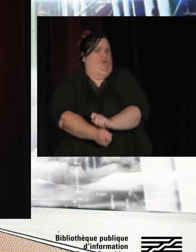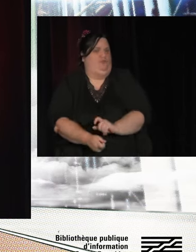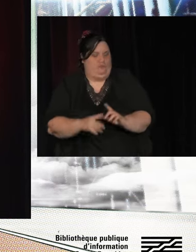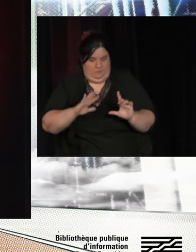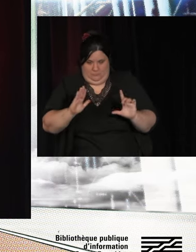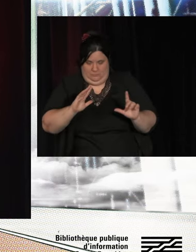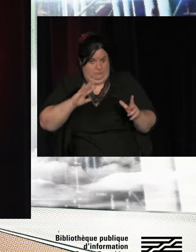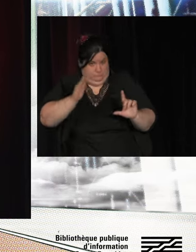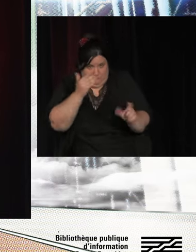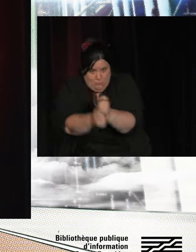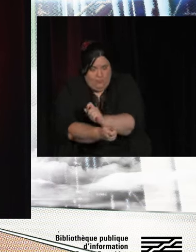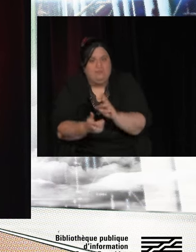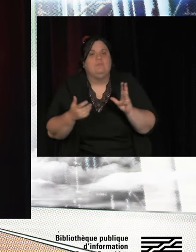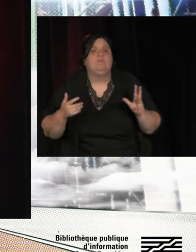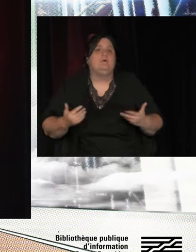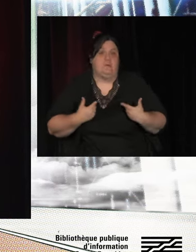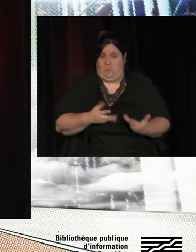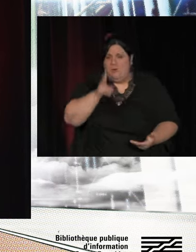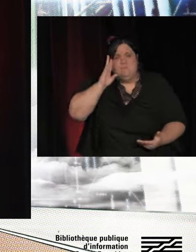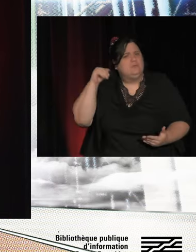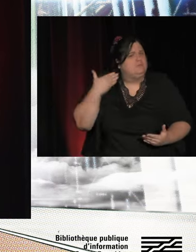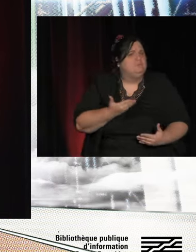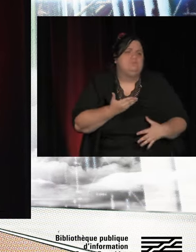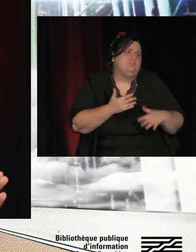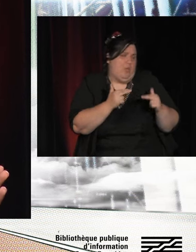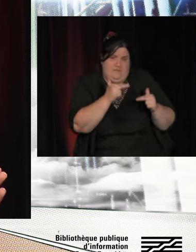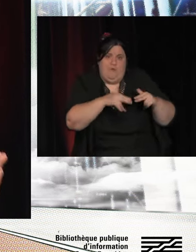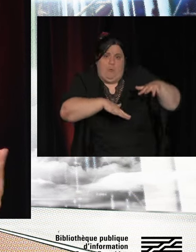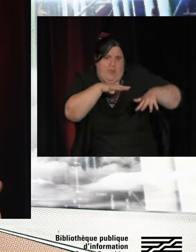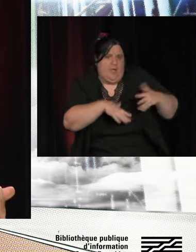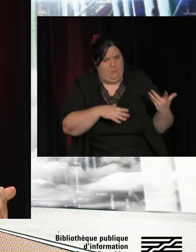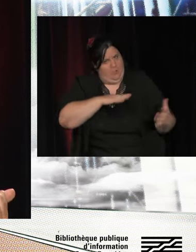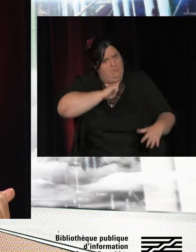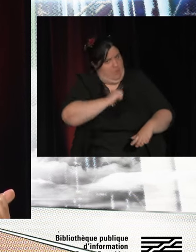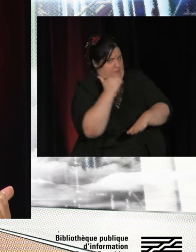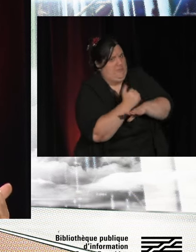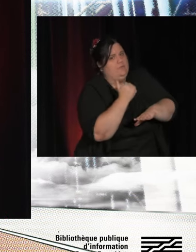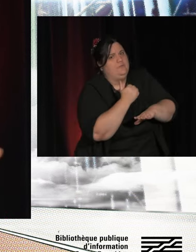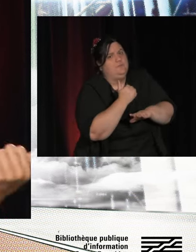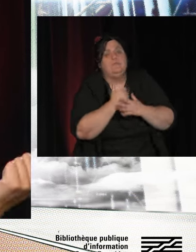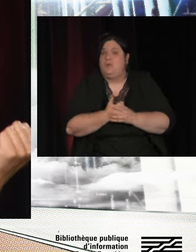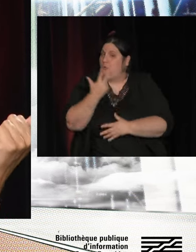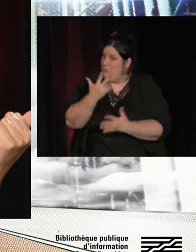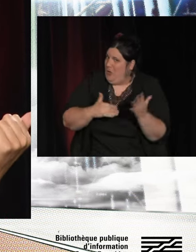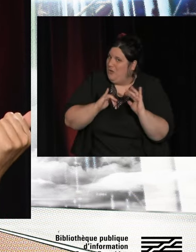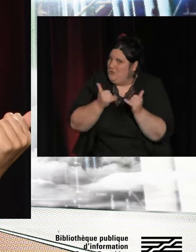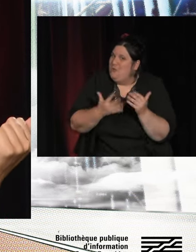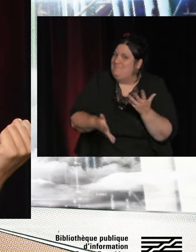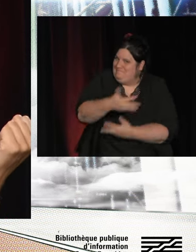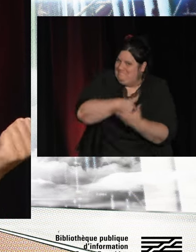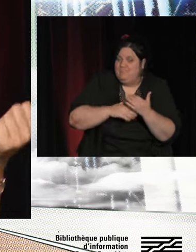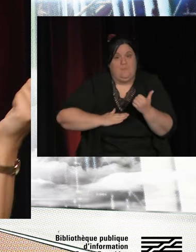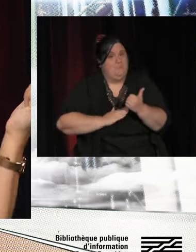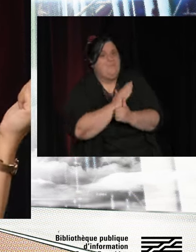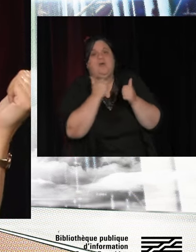je speedrun à niveau moyen, vraiment. Donc, il y a Super Mario World, qui est